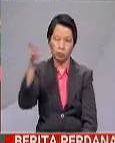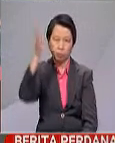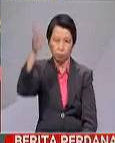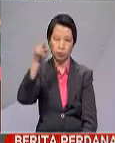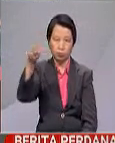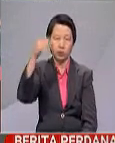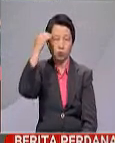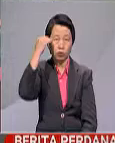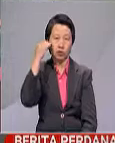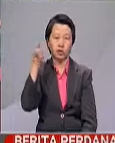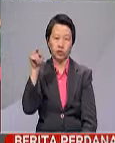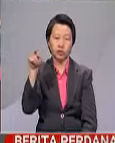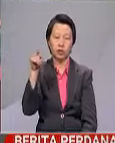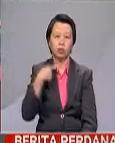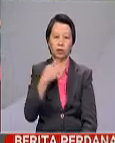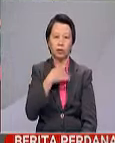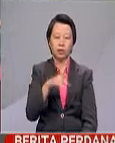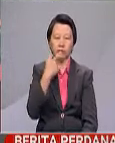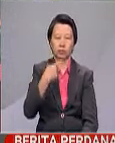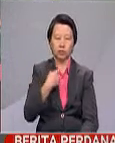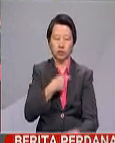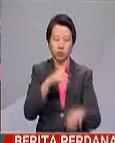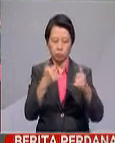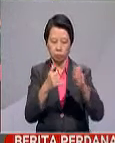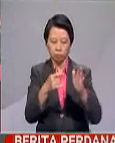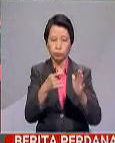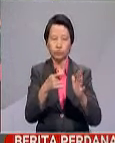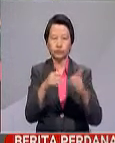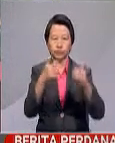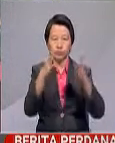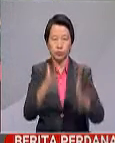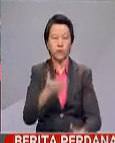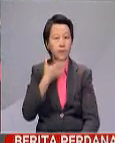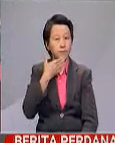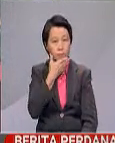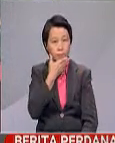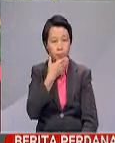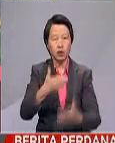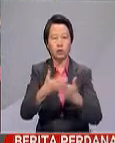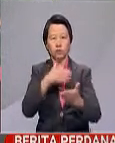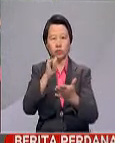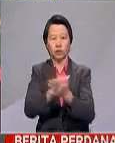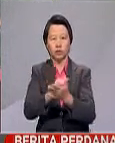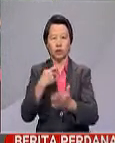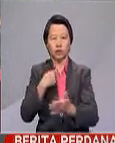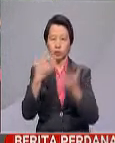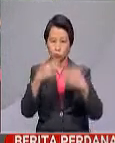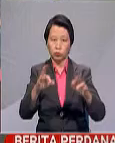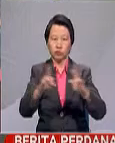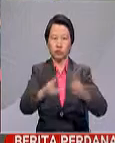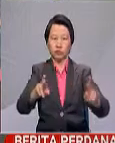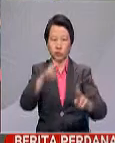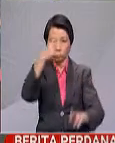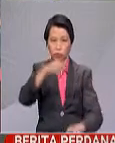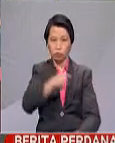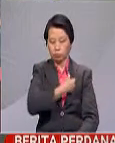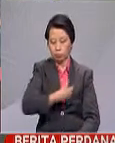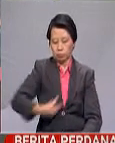kita punya benchmark lah untuk atlet-atlet muda kita. Sebelum itu kita juga buat persediaan untuk Beijing